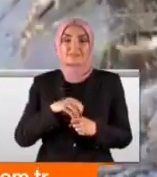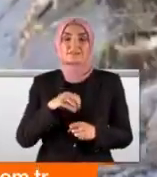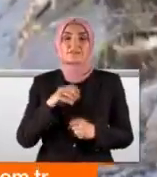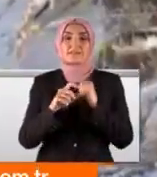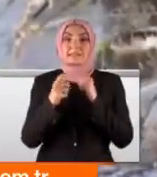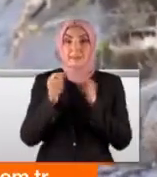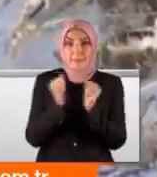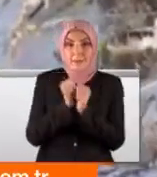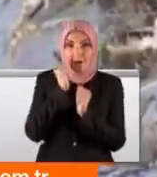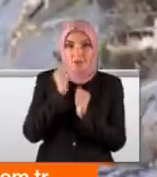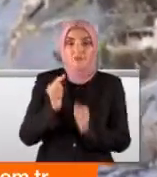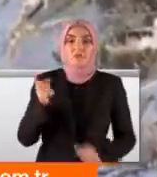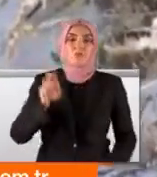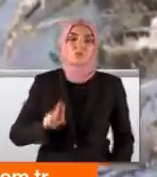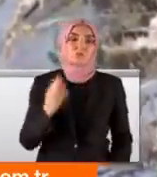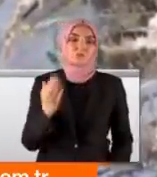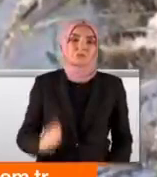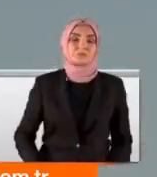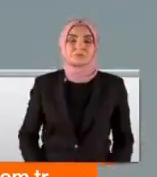getirildi.